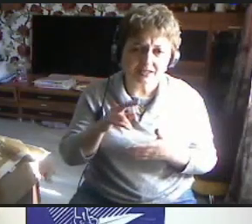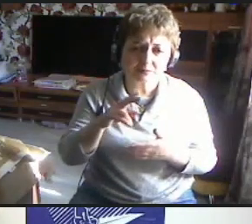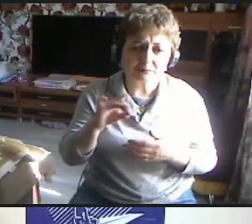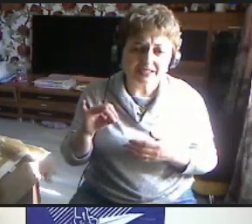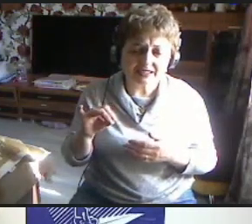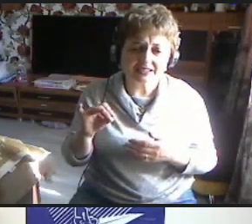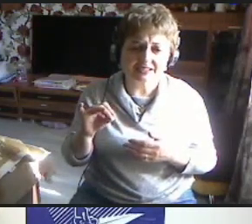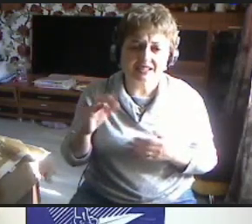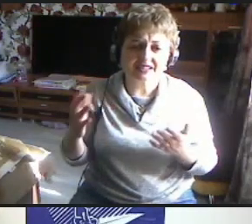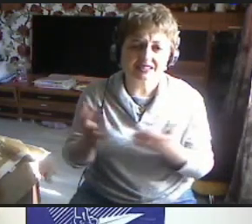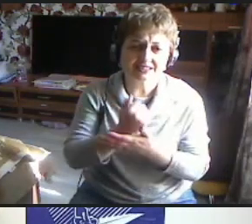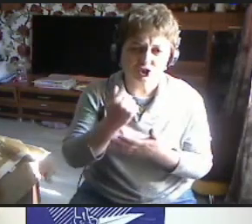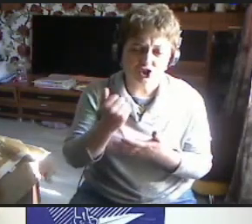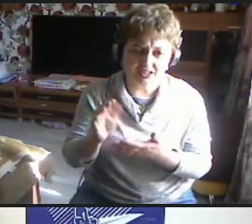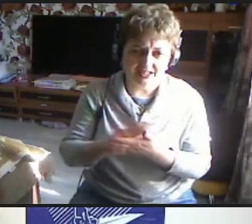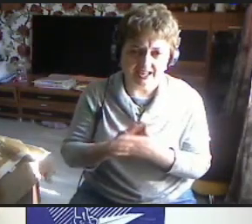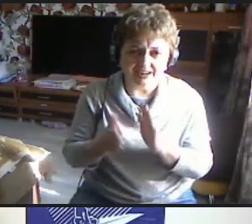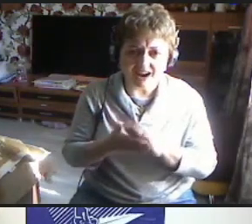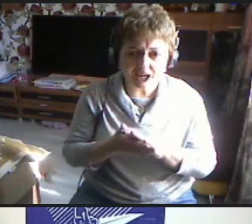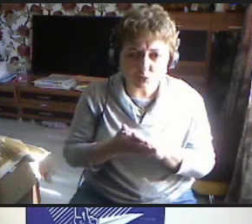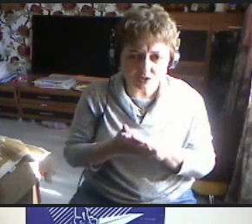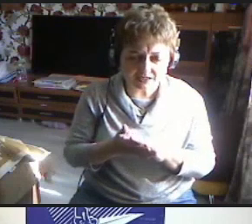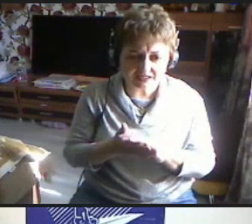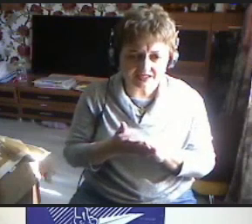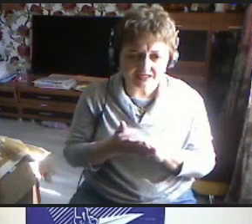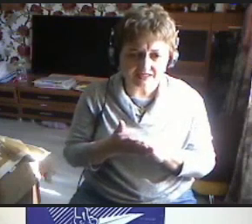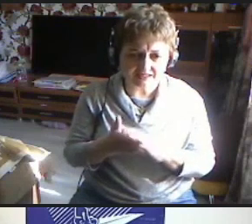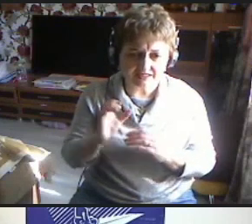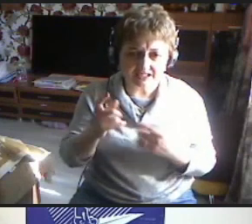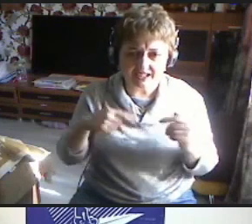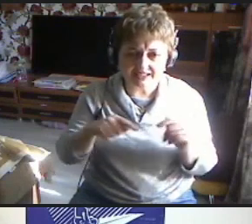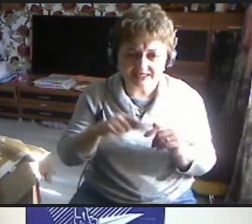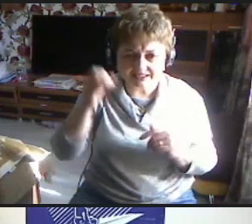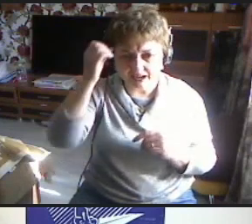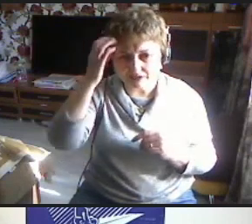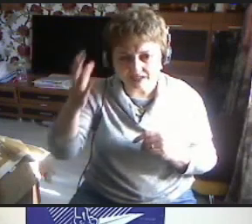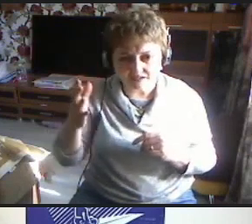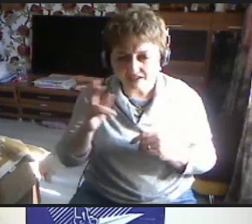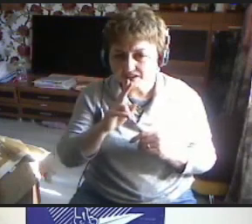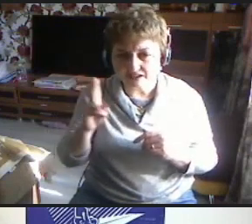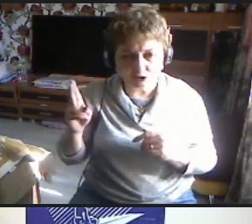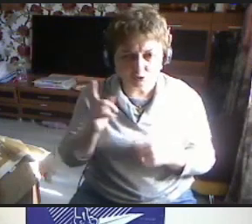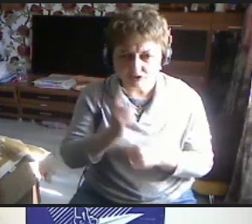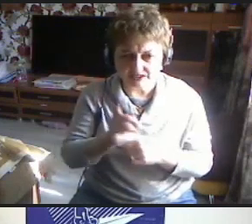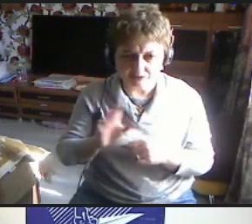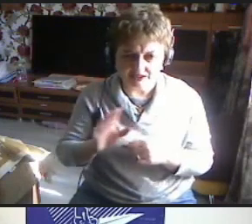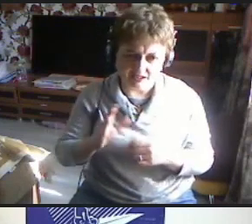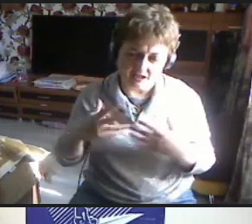достижении договоренности с организацией образования никто не запрещает общественной